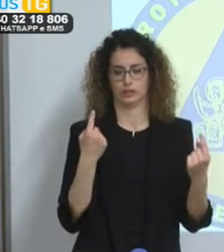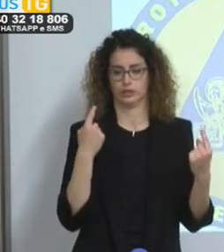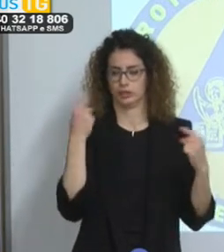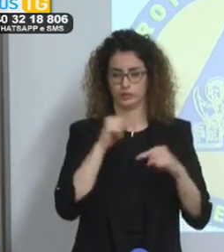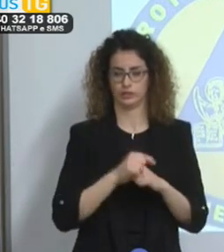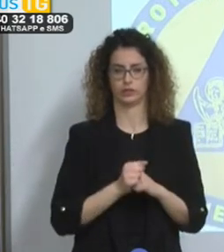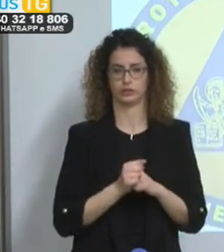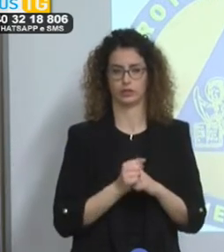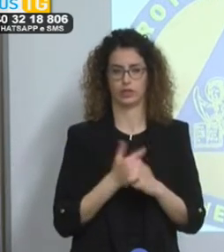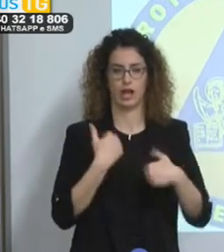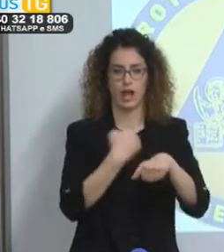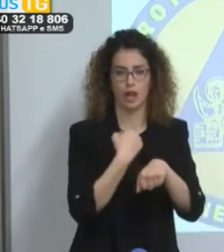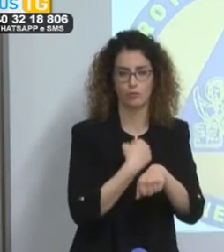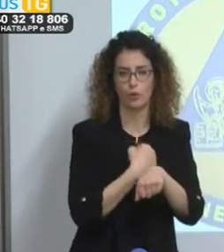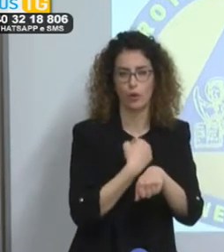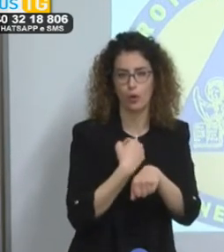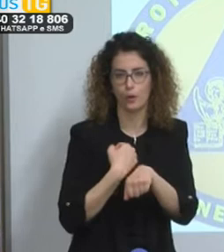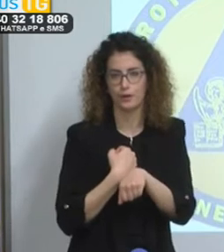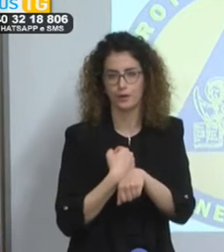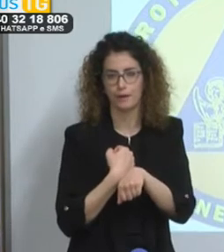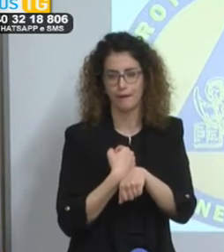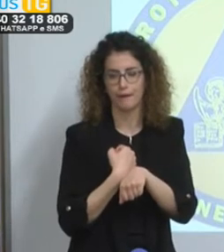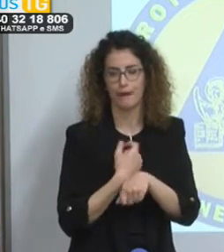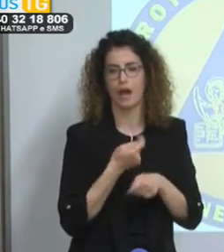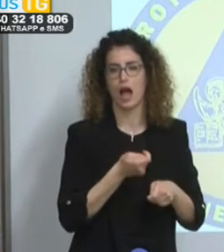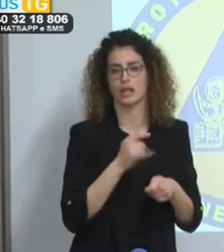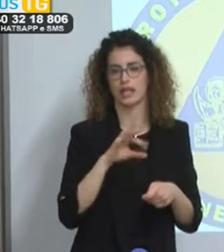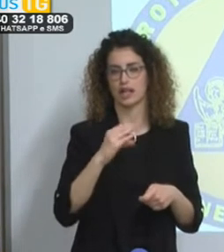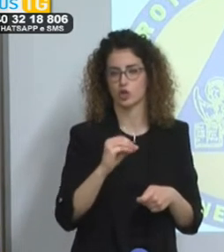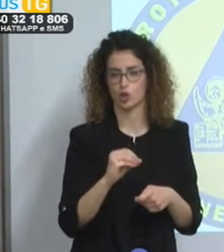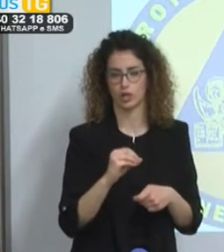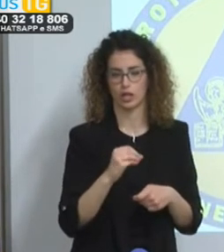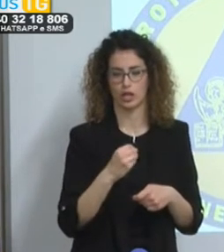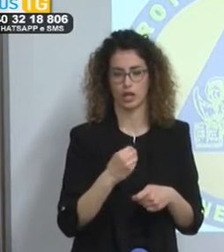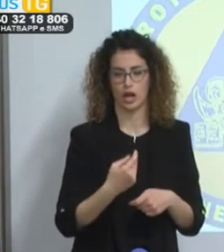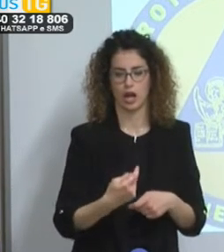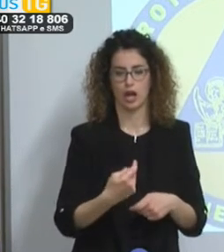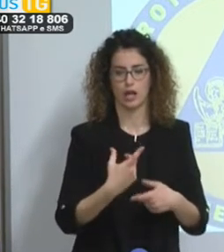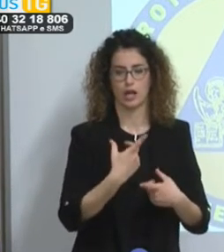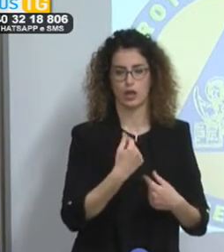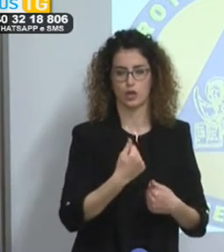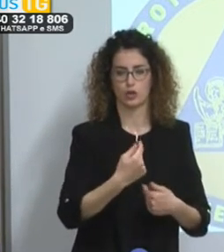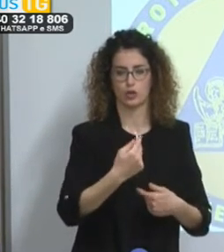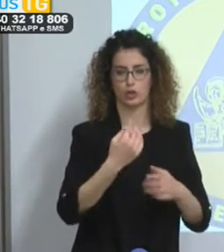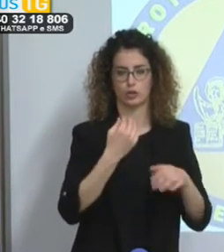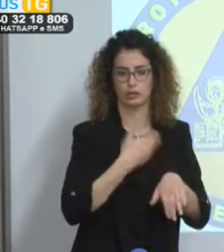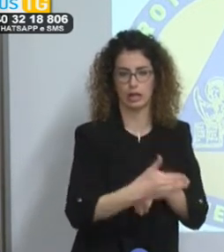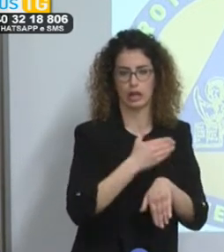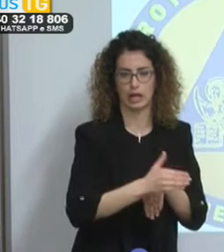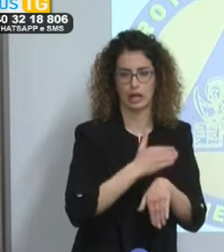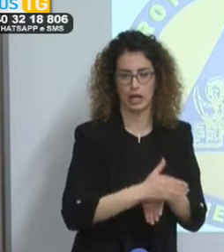ai lavoratori della cassa integrazione, che avendo ritardi nell'erogazione ha dovuto vedere le imprese impegnate